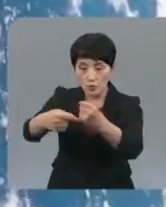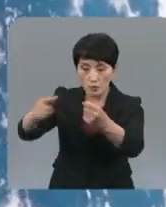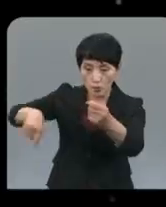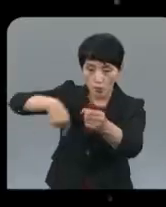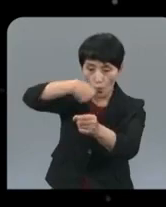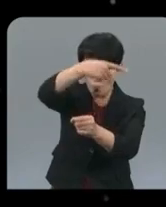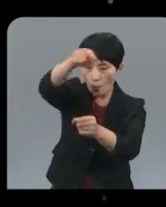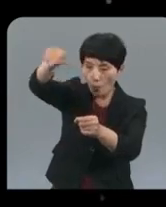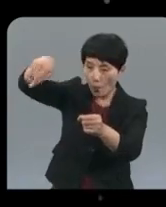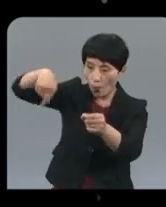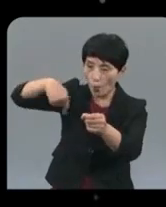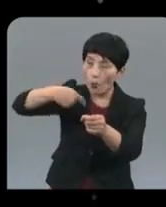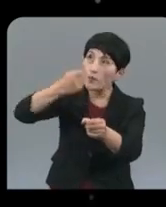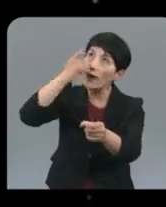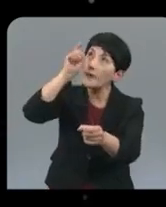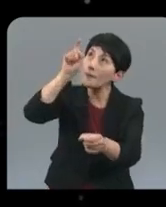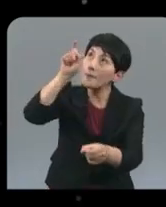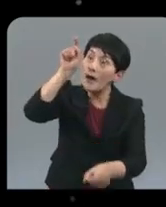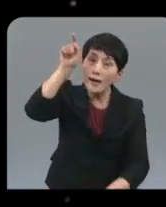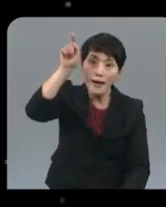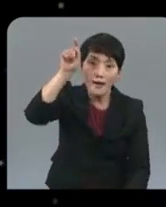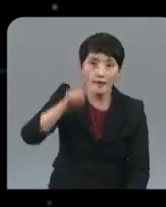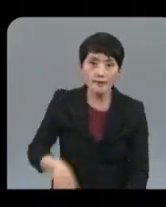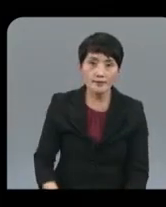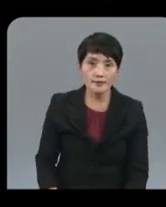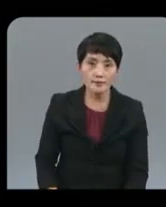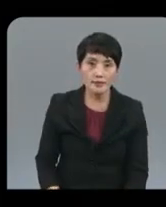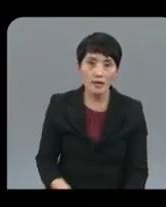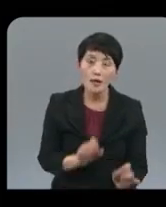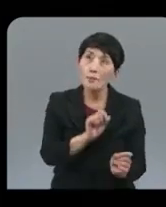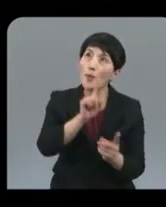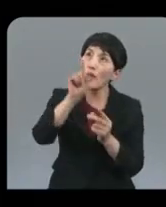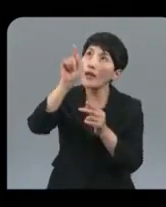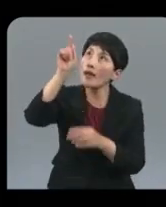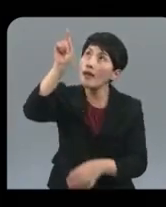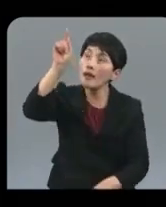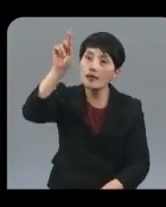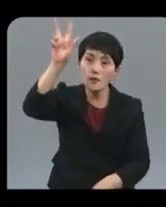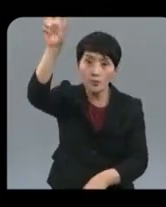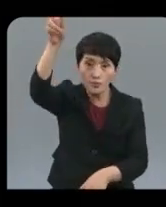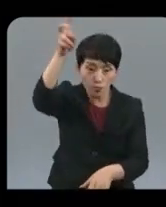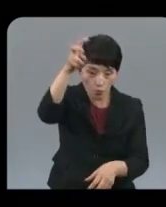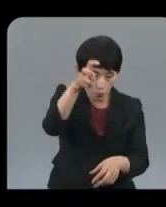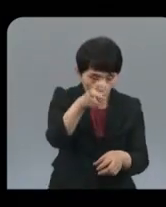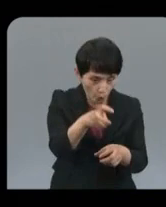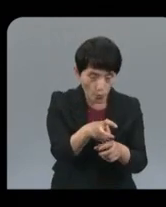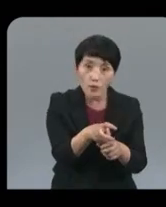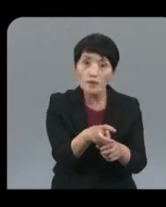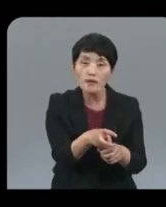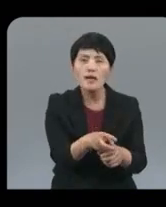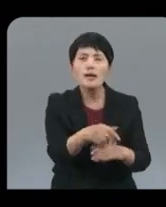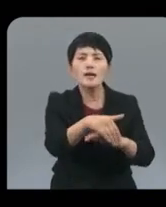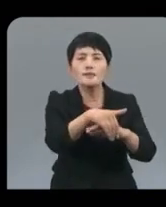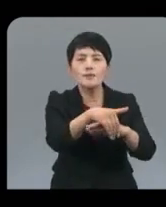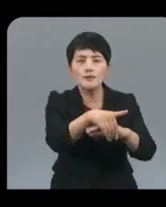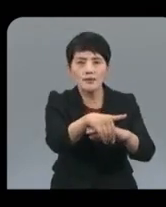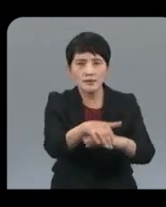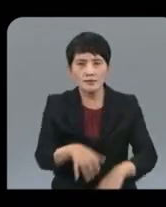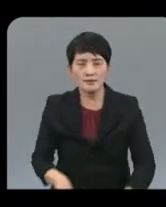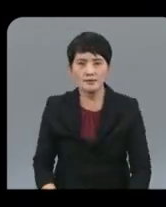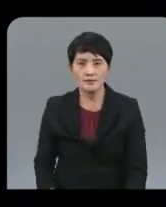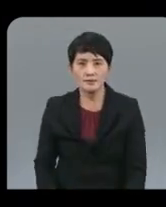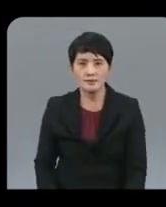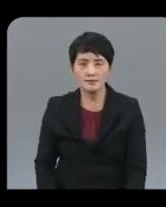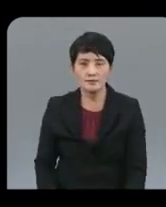saat ini sejumlah peneliti Lembaga Ilmu pengembangan ilmu pengetahuan dan teknologi Korea atau kaist yang sebelumnya turut mengembangkan